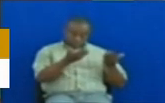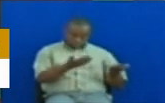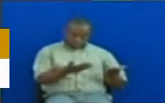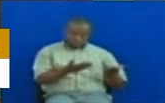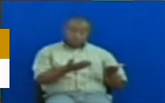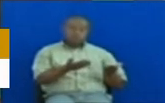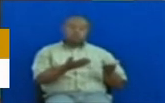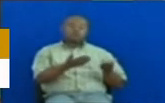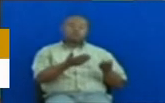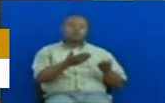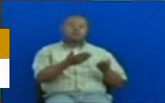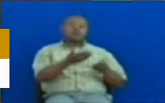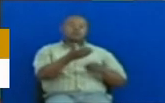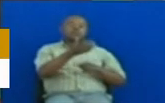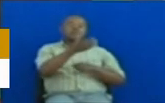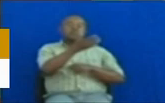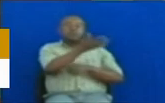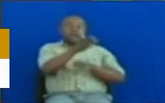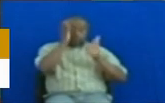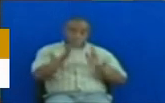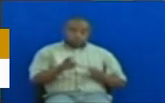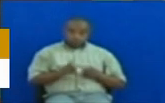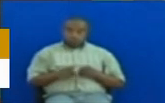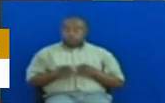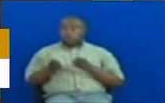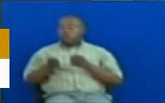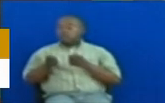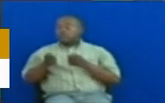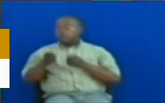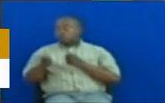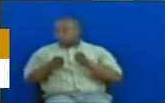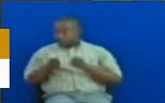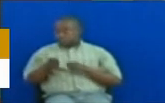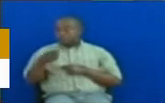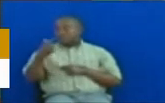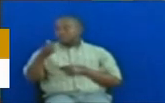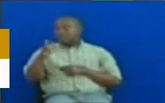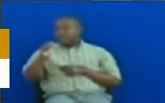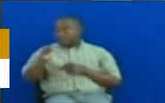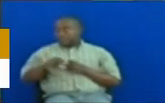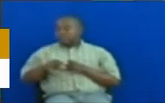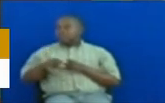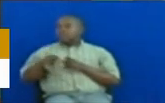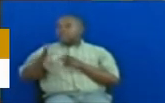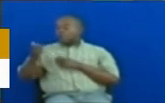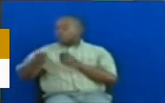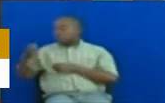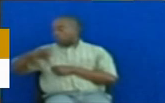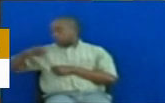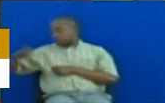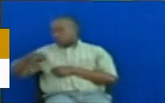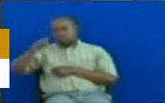wa BRELA na DG wa TRA ama wa wizara. Ni makosa makubwa sana.